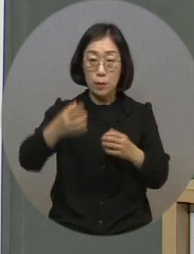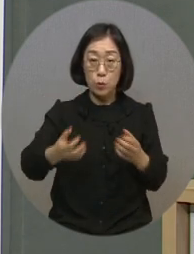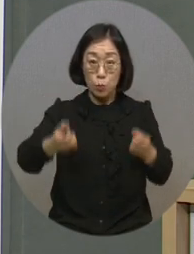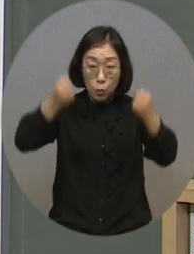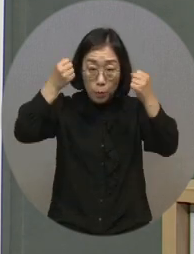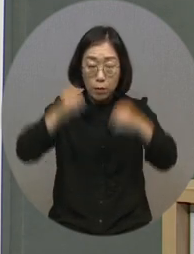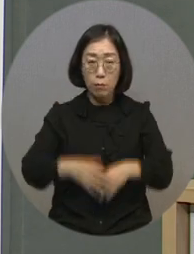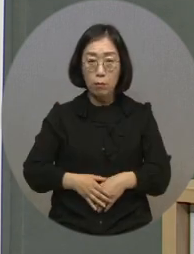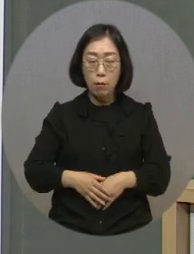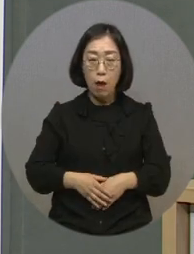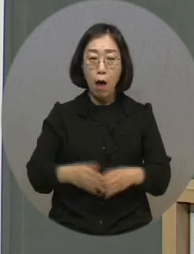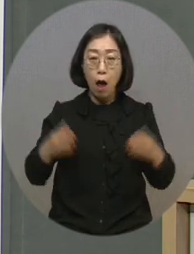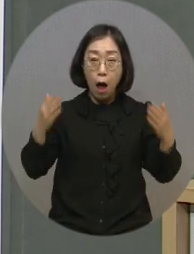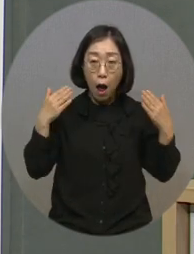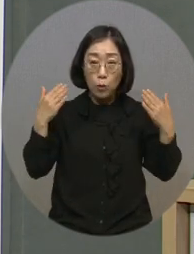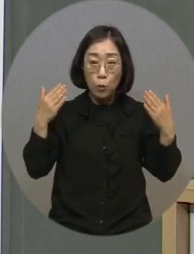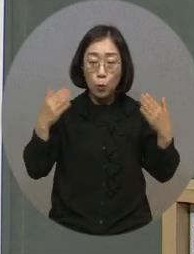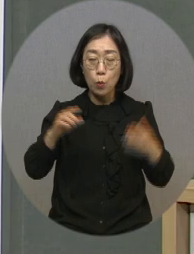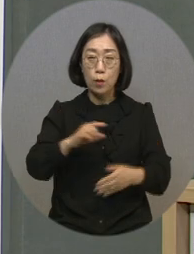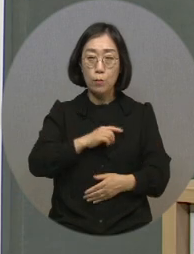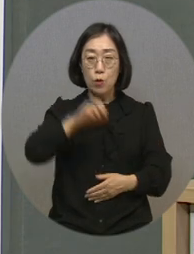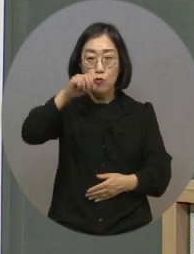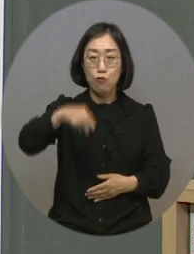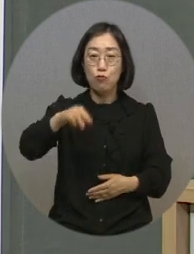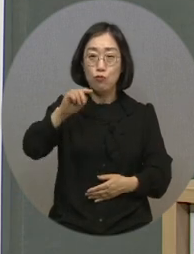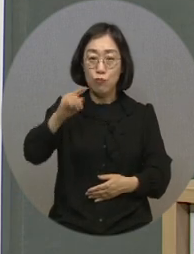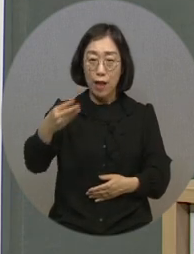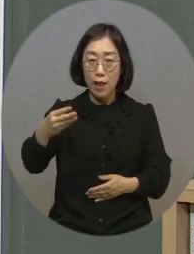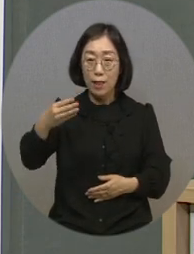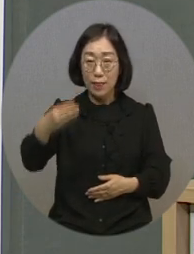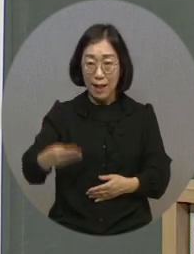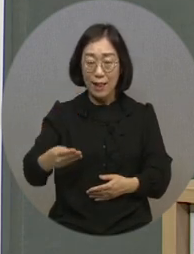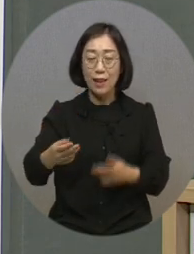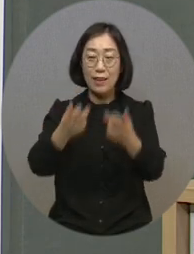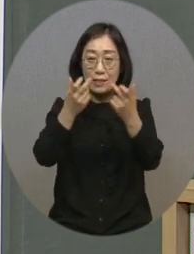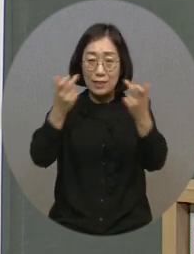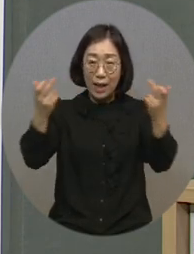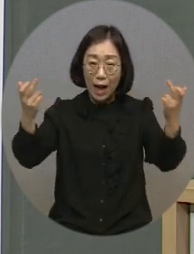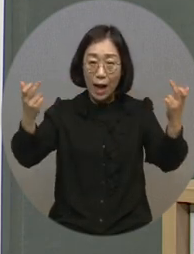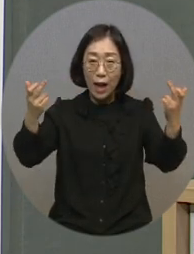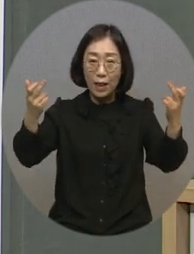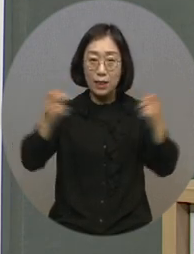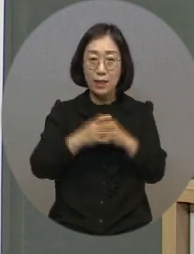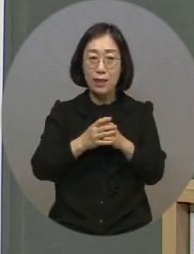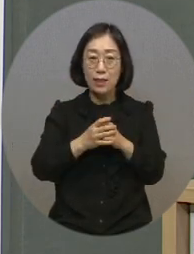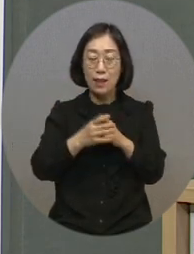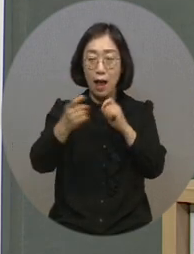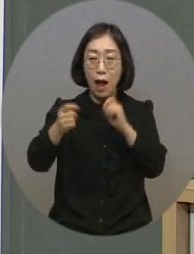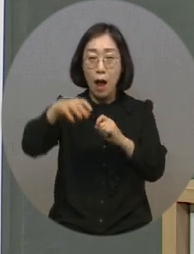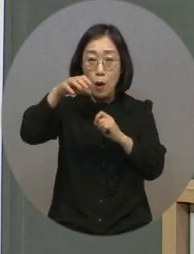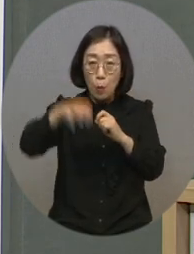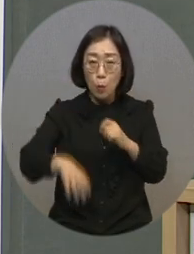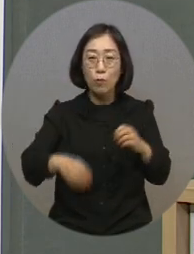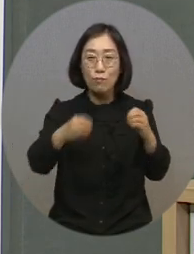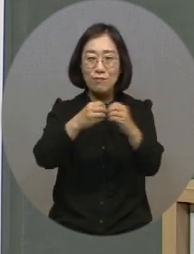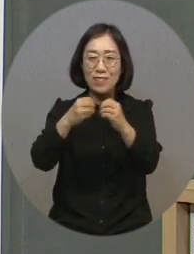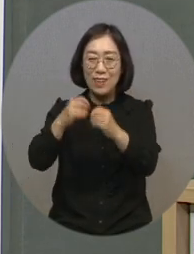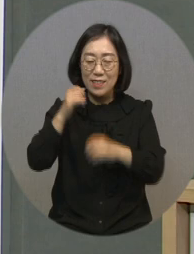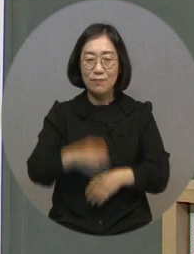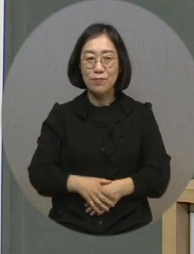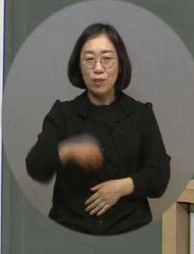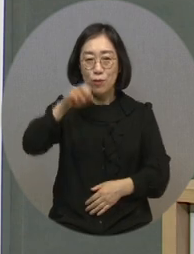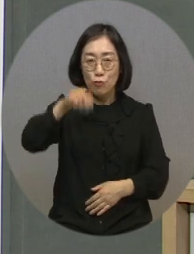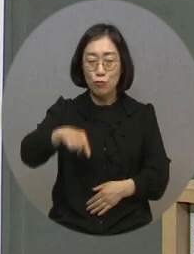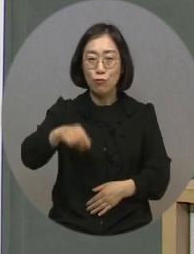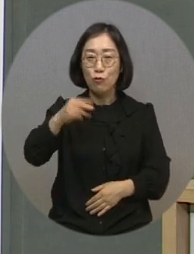보니까 유달산 높이 솟아뻗어 있는 곳이라는 가사가 시작이 돼요. 예, 예,